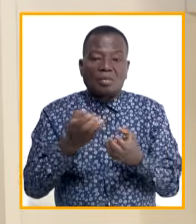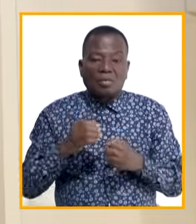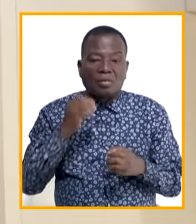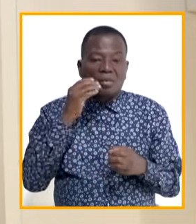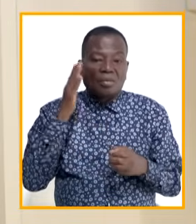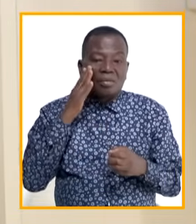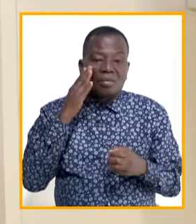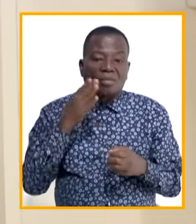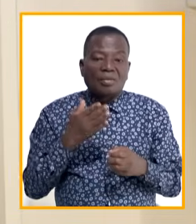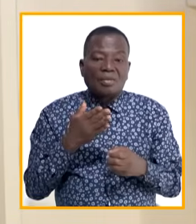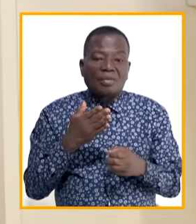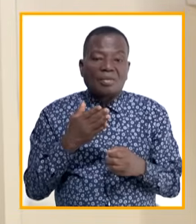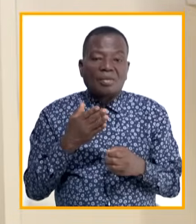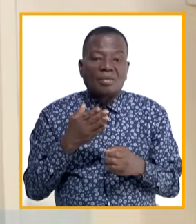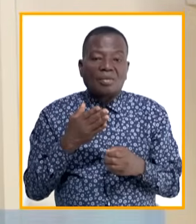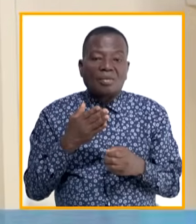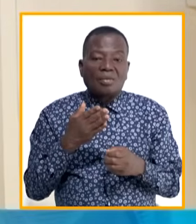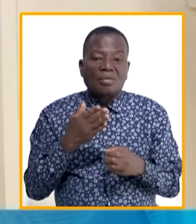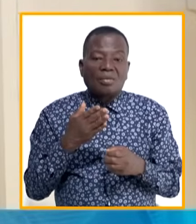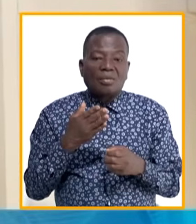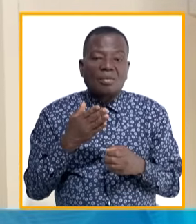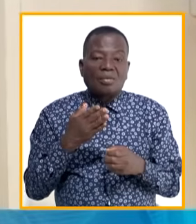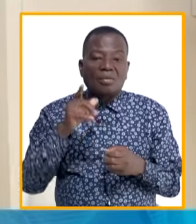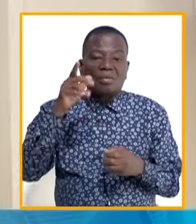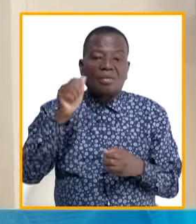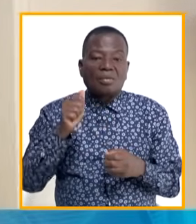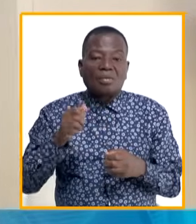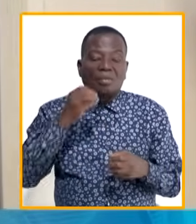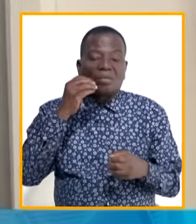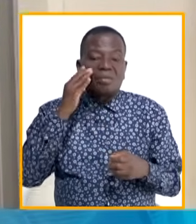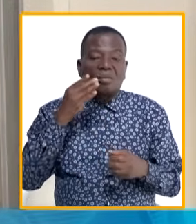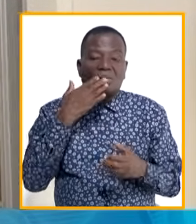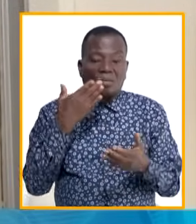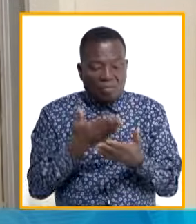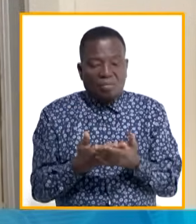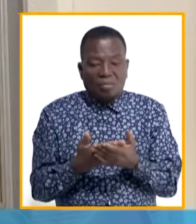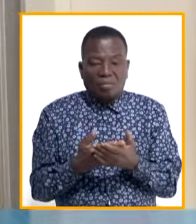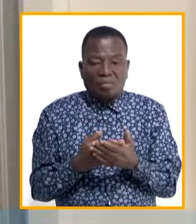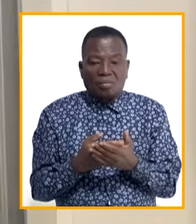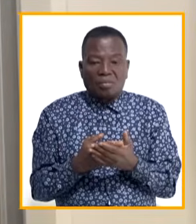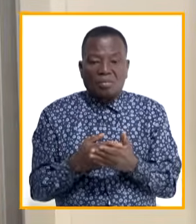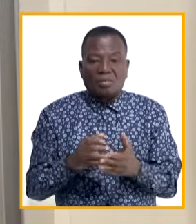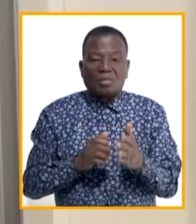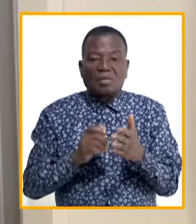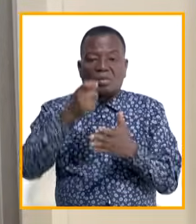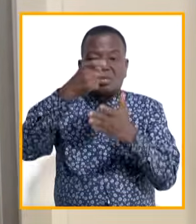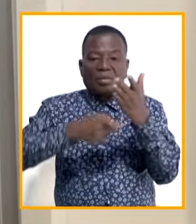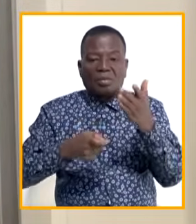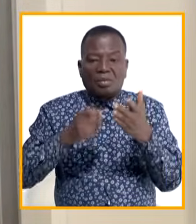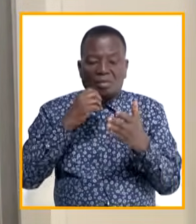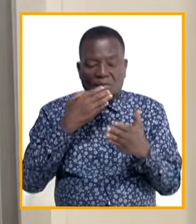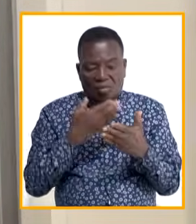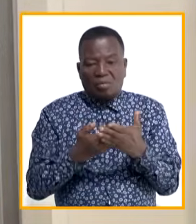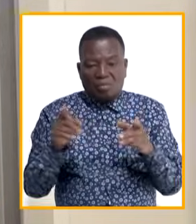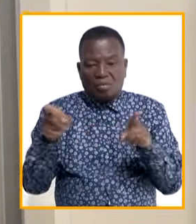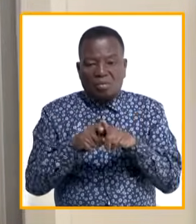L'offre est toujours financière. Voilà, tant que la maison, le local, il est bien positionné et que le prix il est abordable,